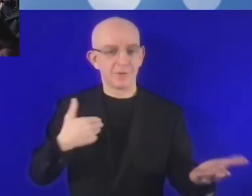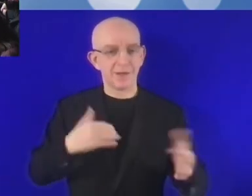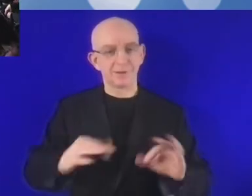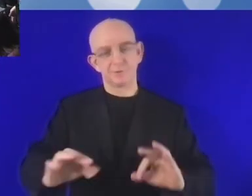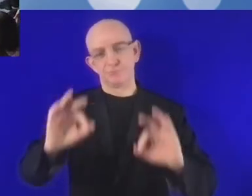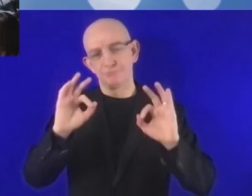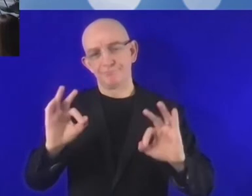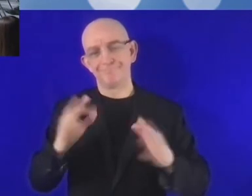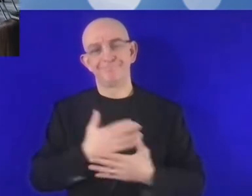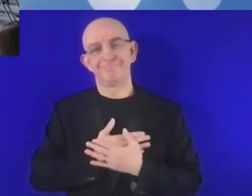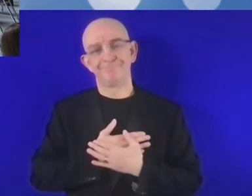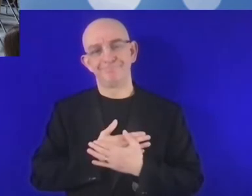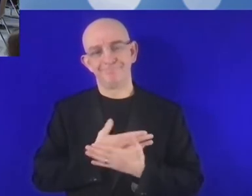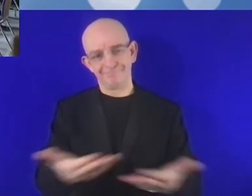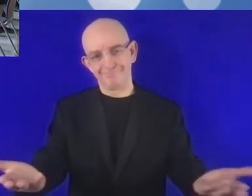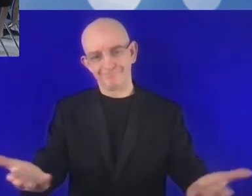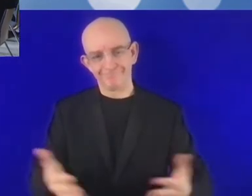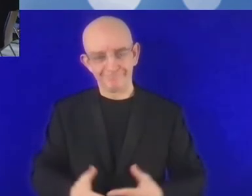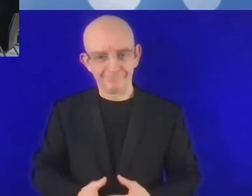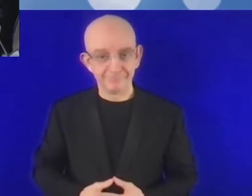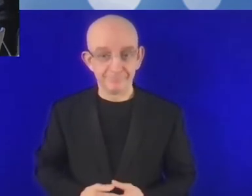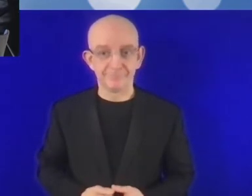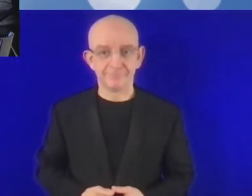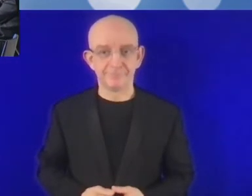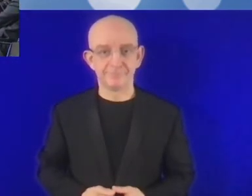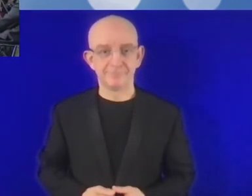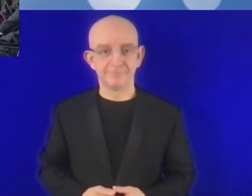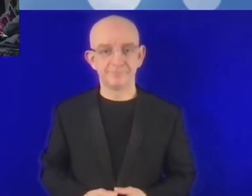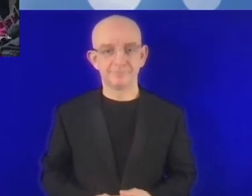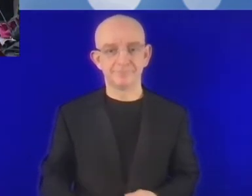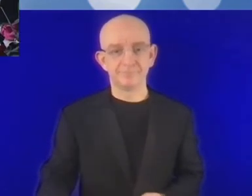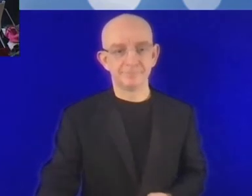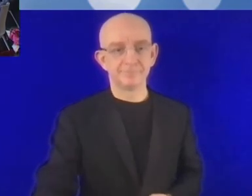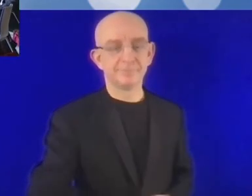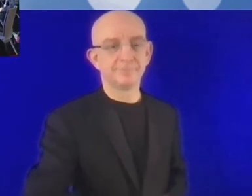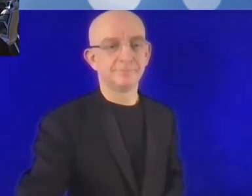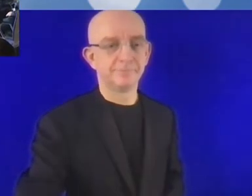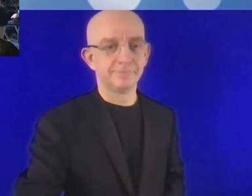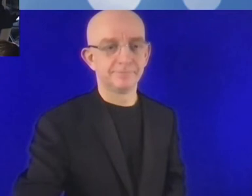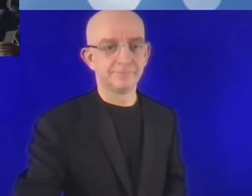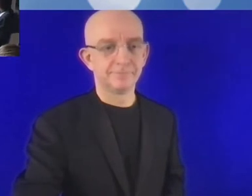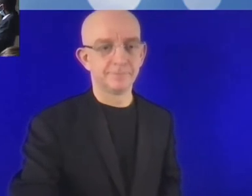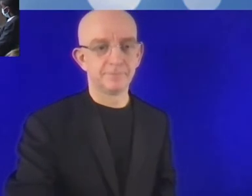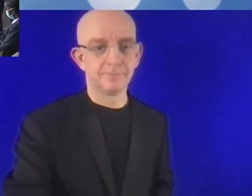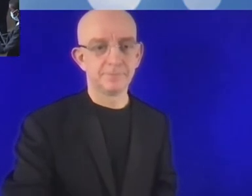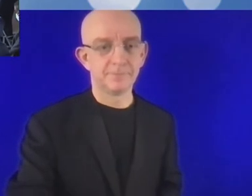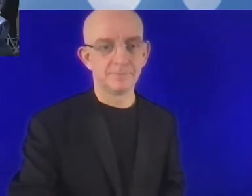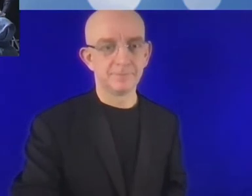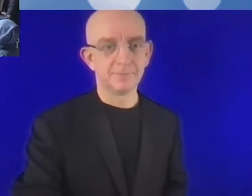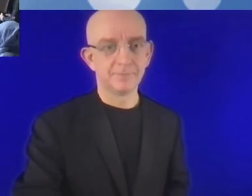كبير ان اتحدث امامكم. Thank you very much. What a performance and what a speech.